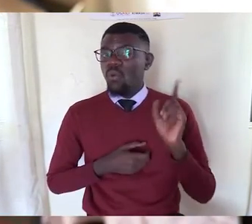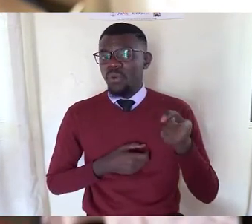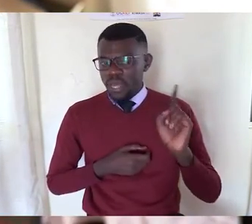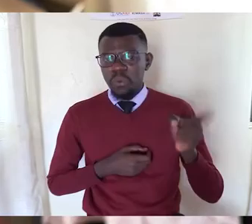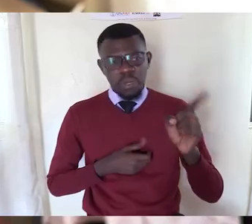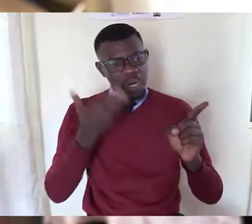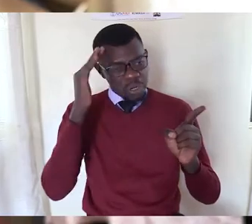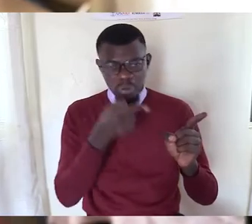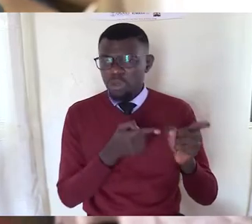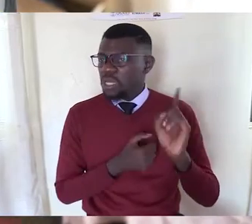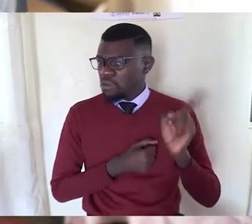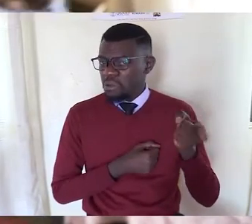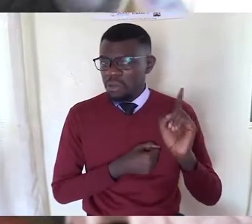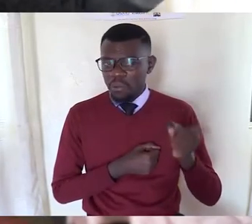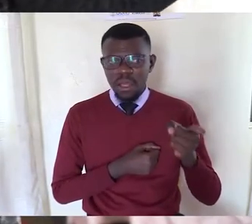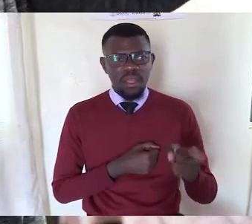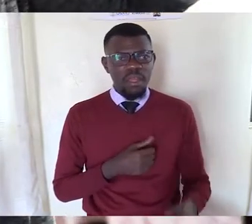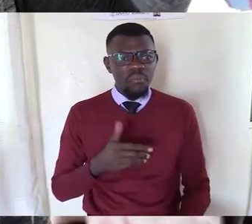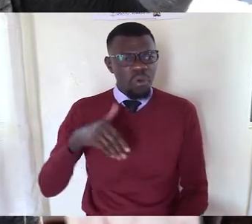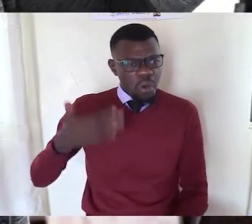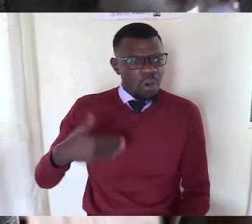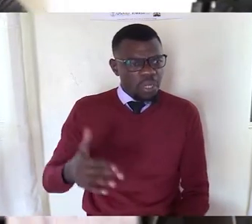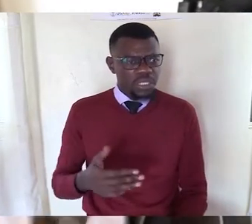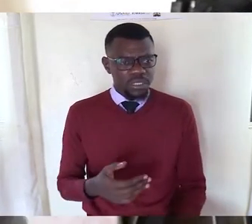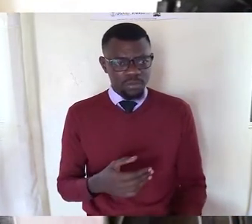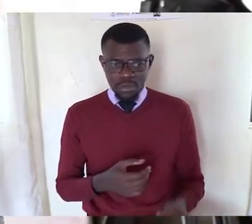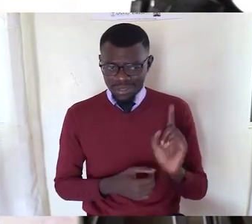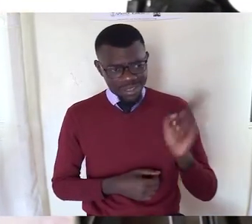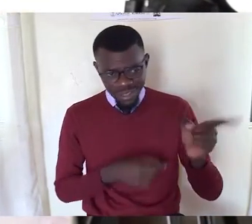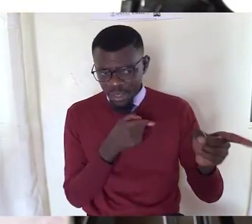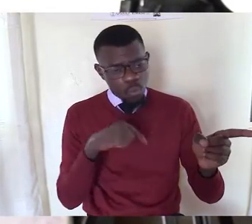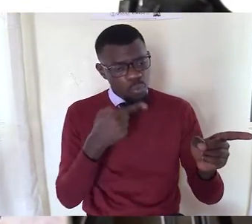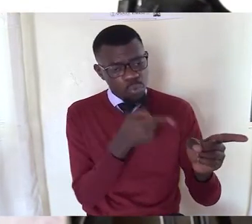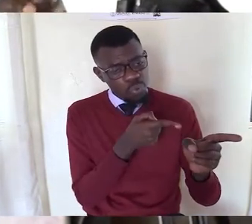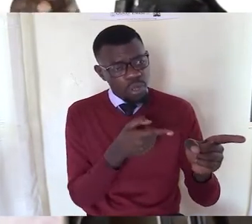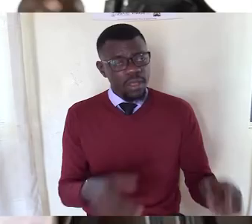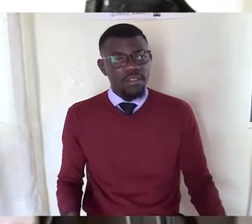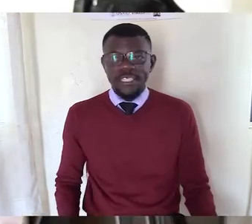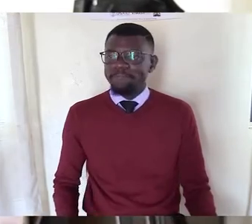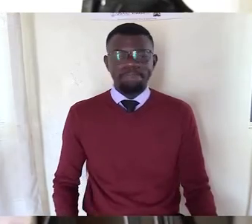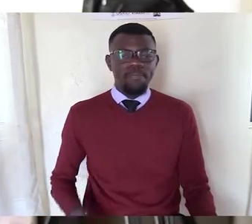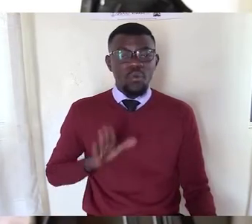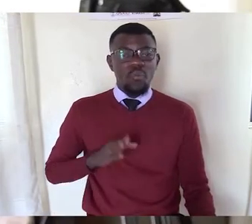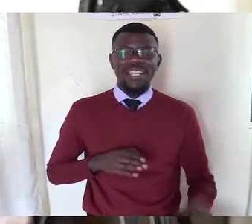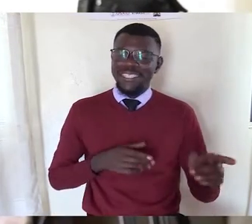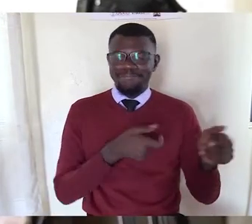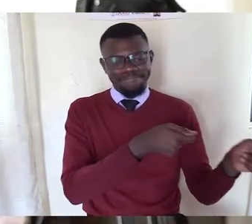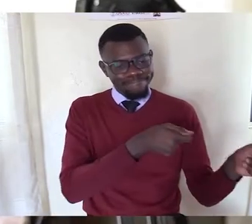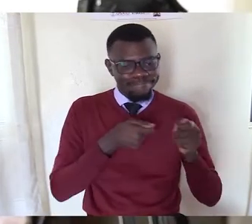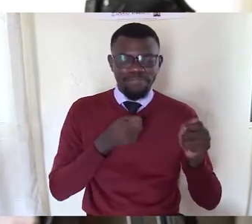tunakujua. Umekuwa pale kila saa nani, kila saa wewe nani? And she was raped.